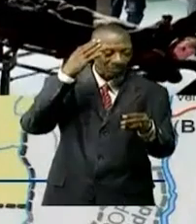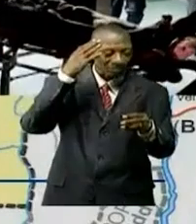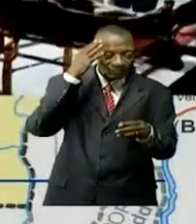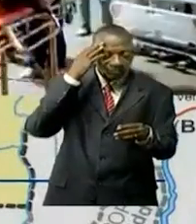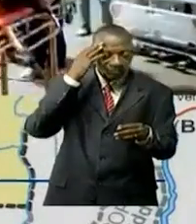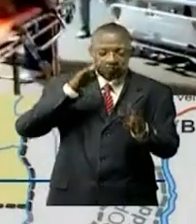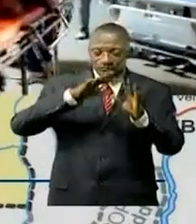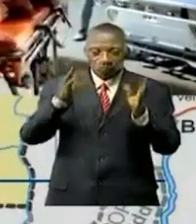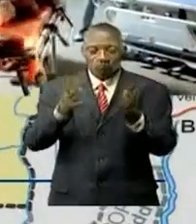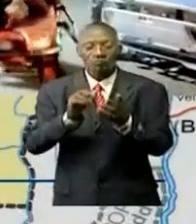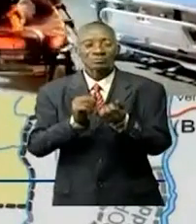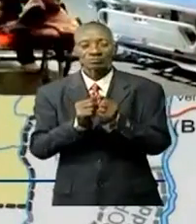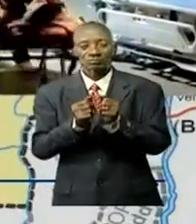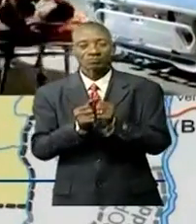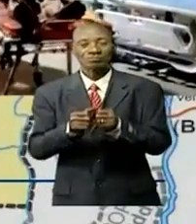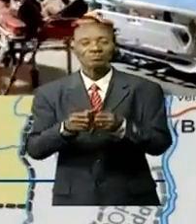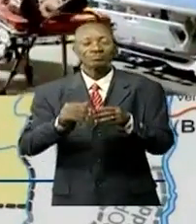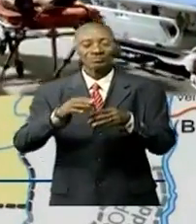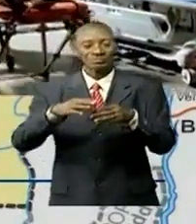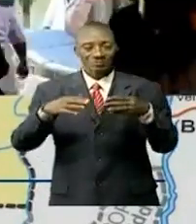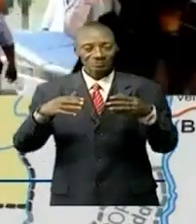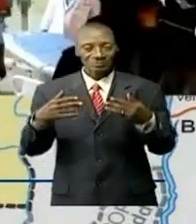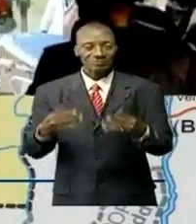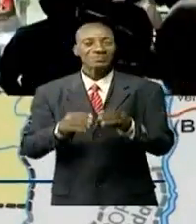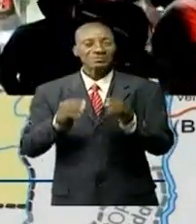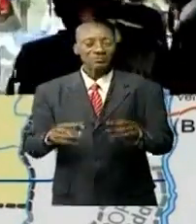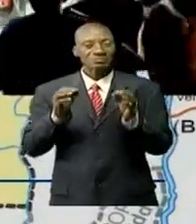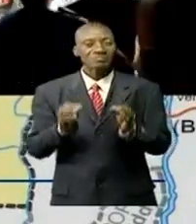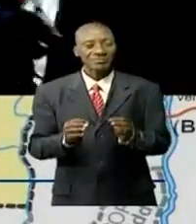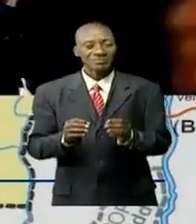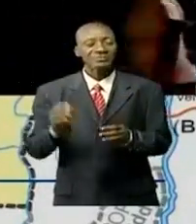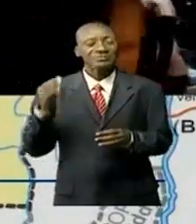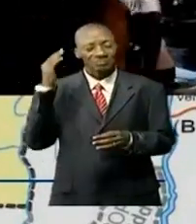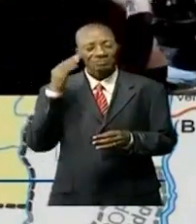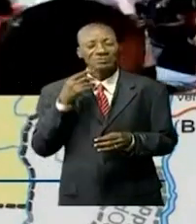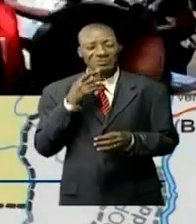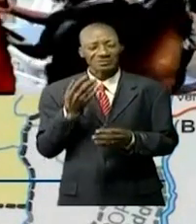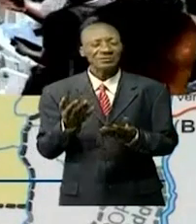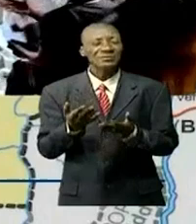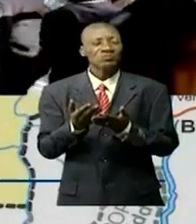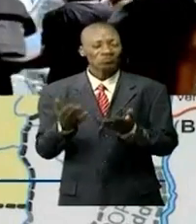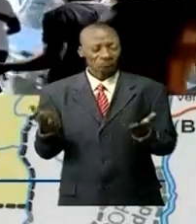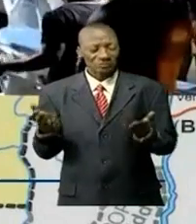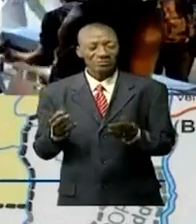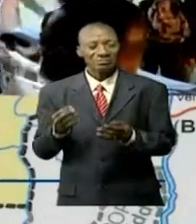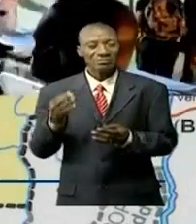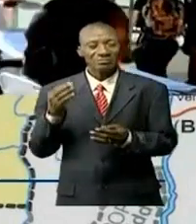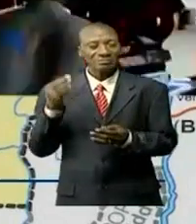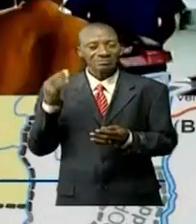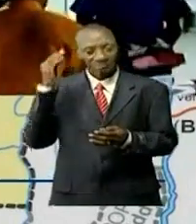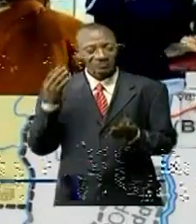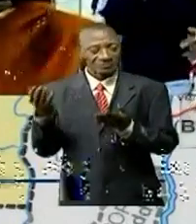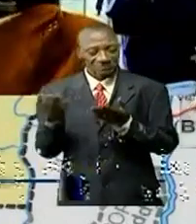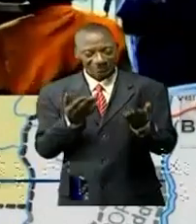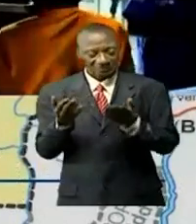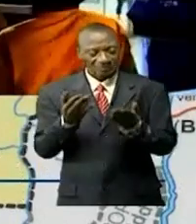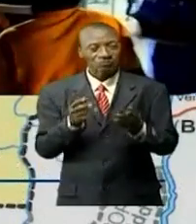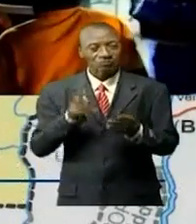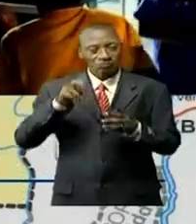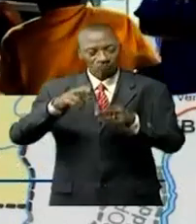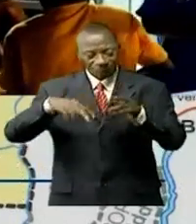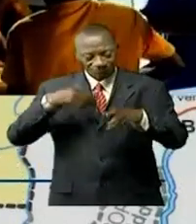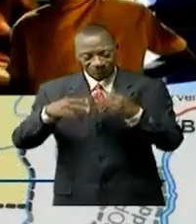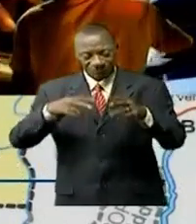des sanctions. Mais toutes les personnes qui œuvrent, notamment que ce soit dans le transport, quel que soit le type de transport, doivent avoir des